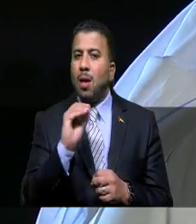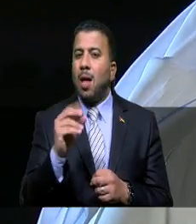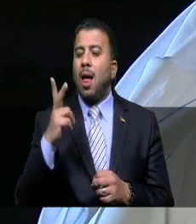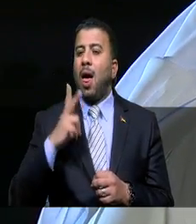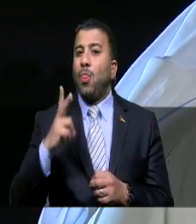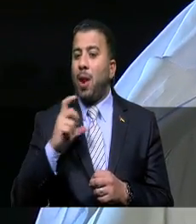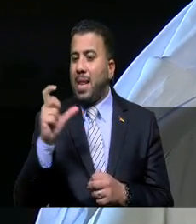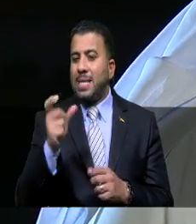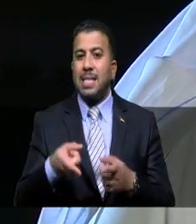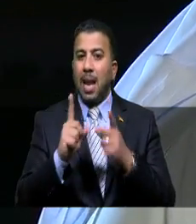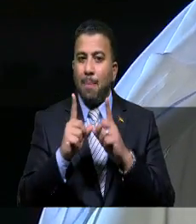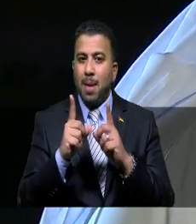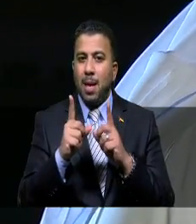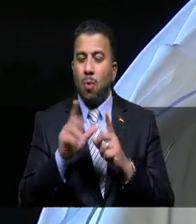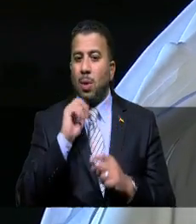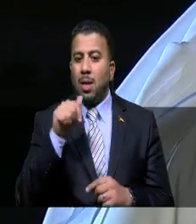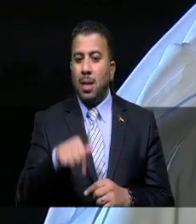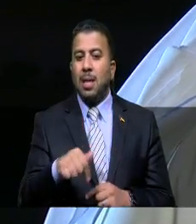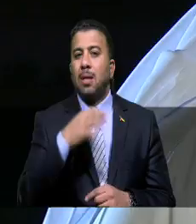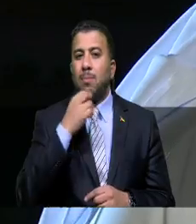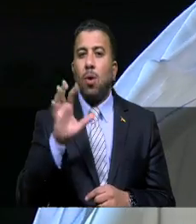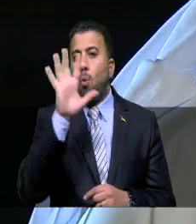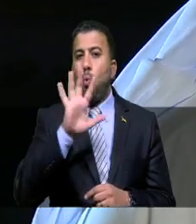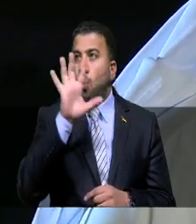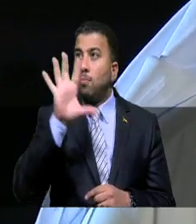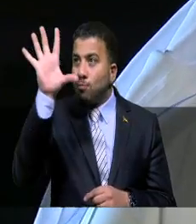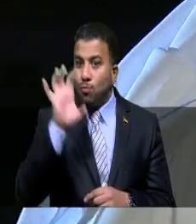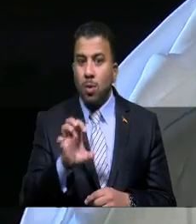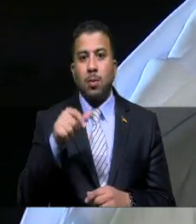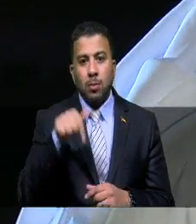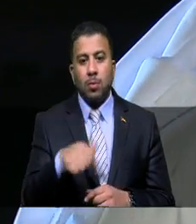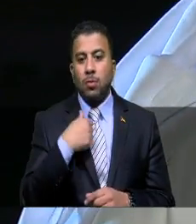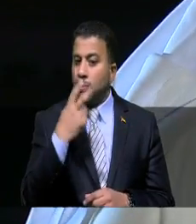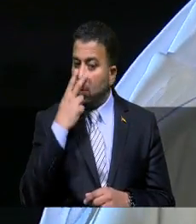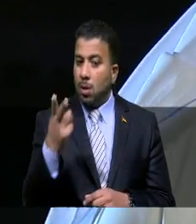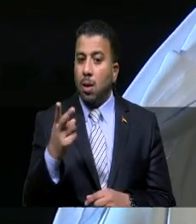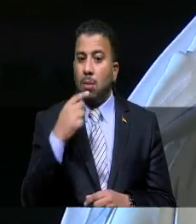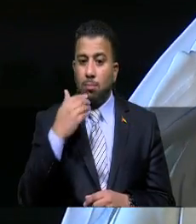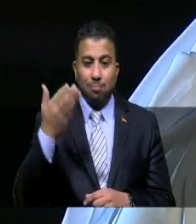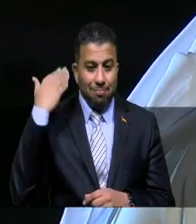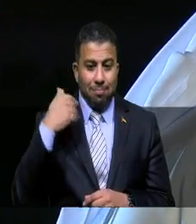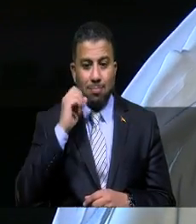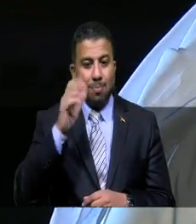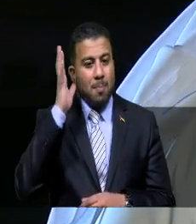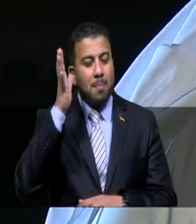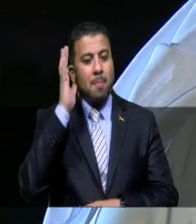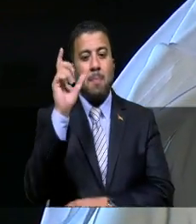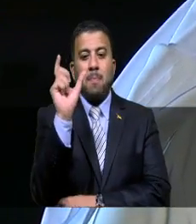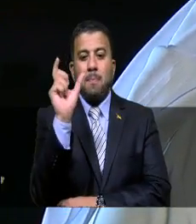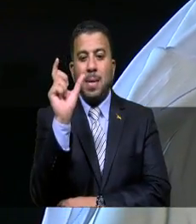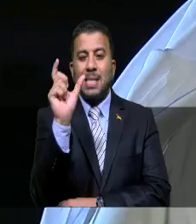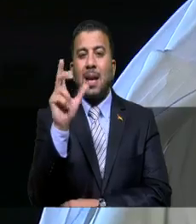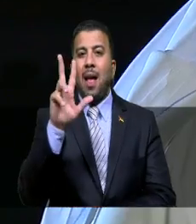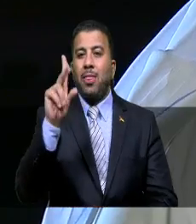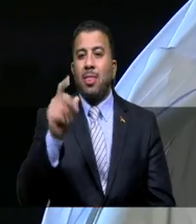الحضارة يعني الإسلامية وبين الحضارة الغربية كذلك، وهذا ما نشاهده أيضا في الخلف في المسجد الطائر،